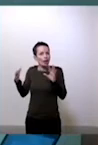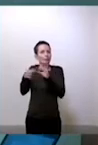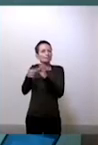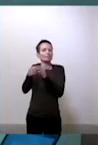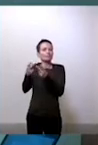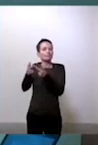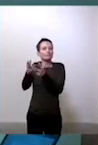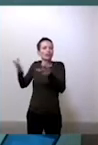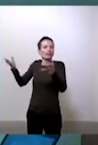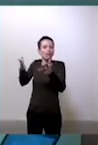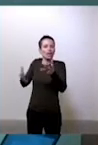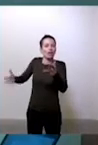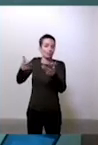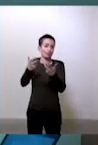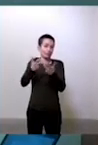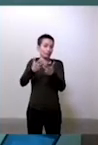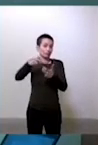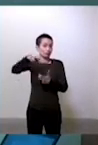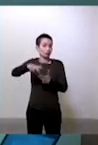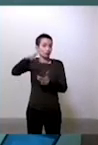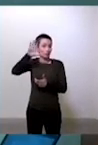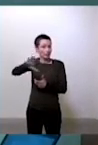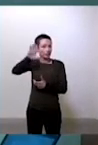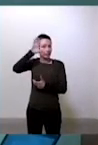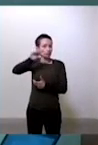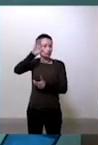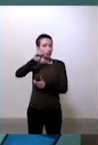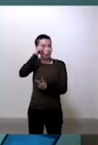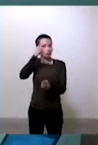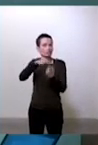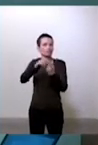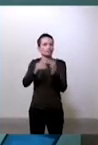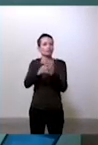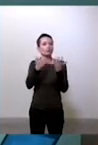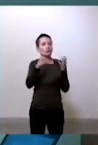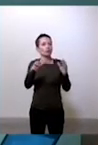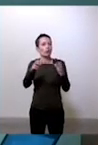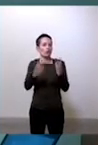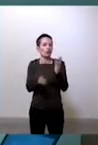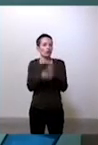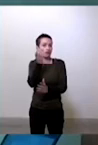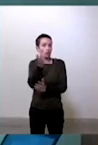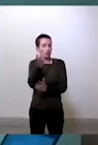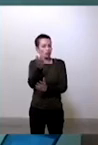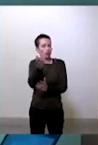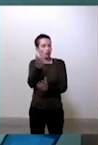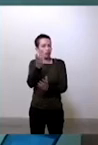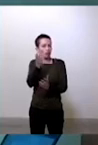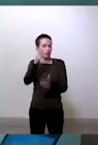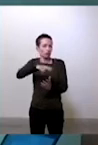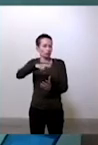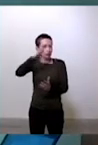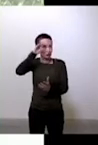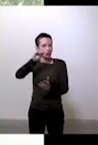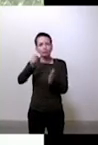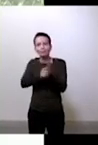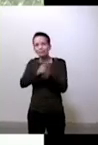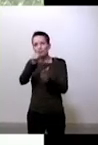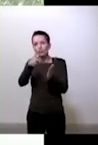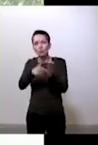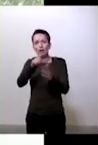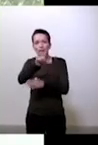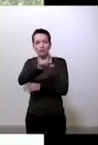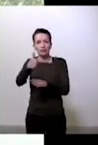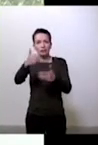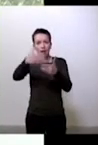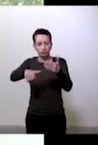à la question du logement étudiant, avec l'objectif de 1800 nouveaux logements étudiants d'ici 2026. La question du BRS